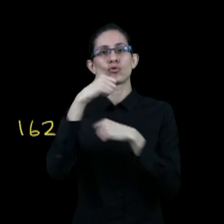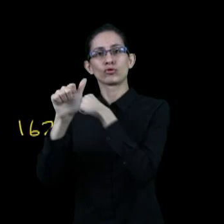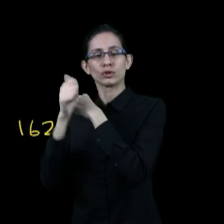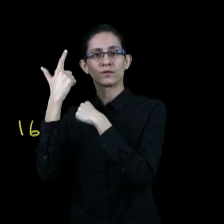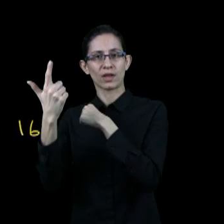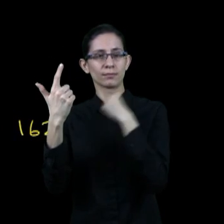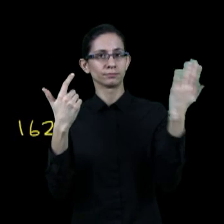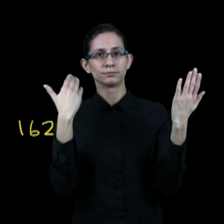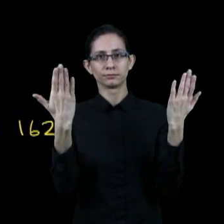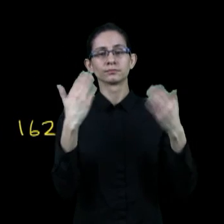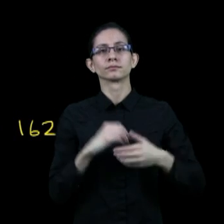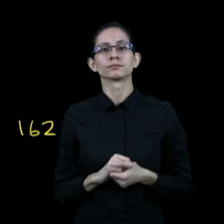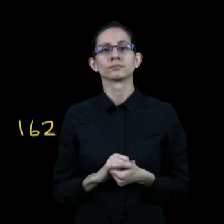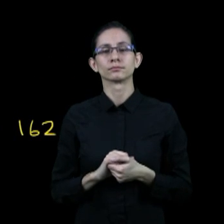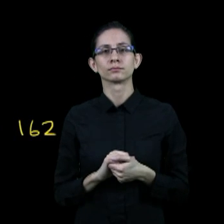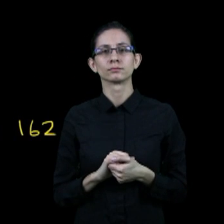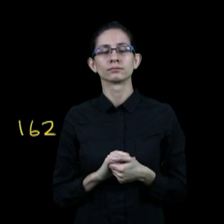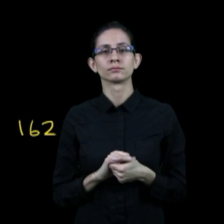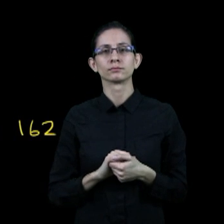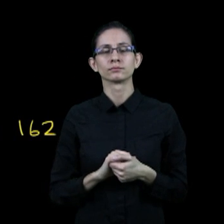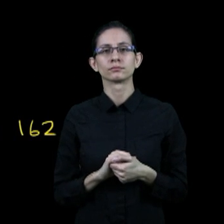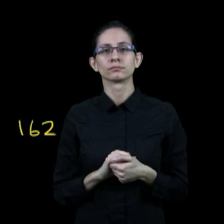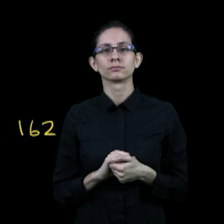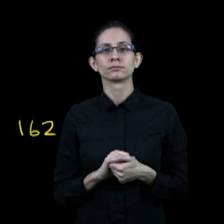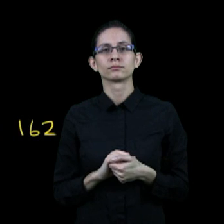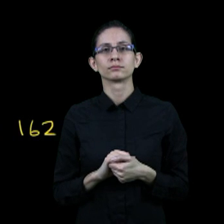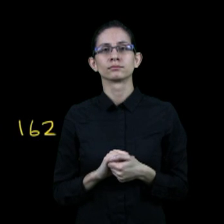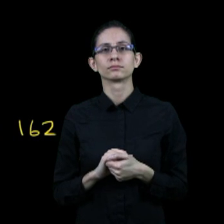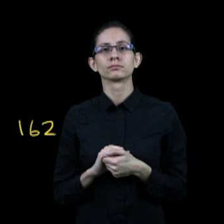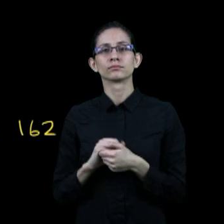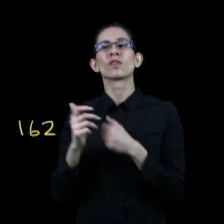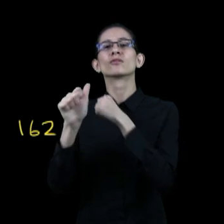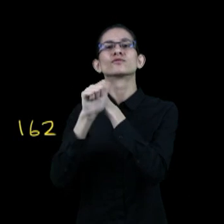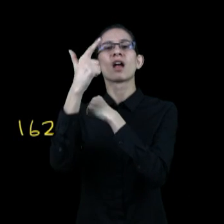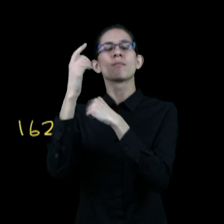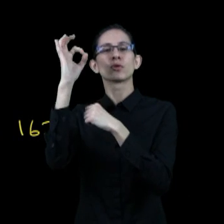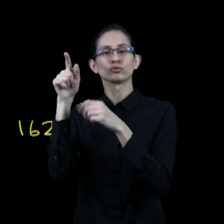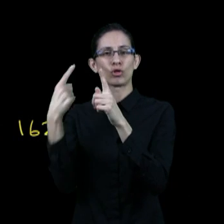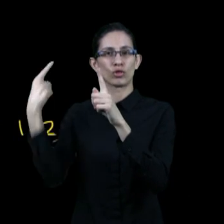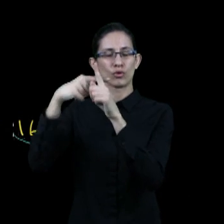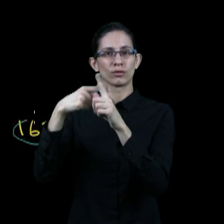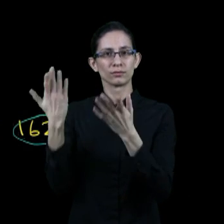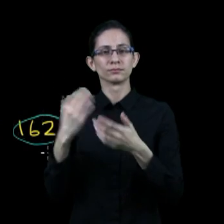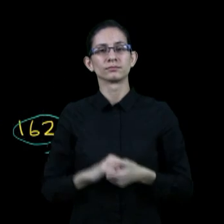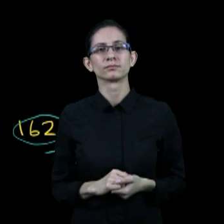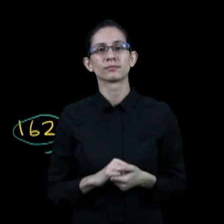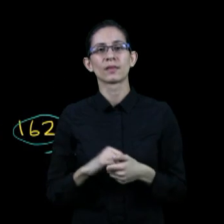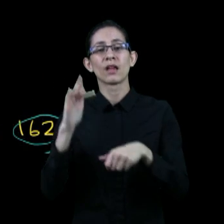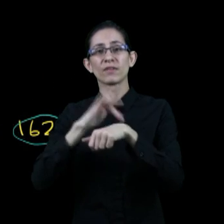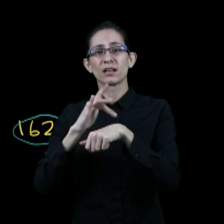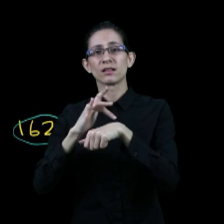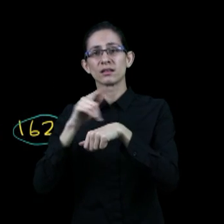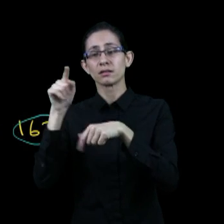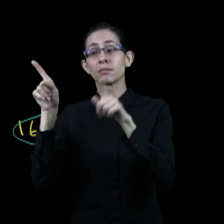plus 0,4 razy 80%. To można policzyć w głowie. 0,6 razy 50% to